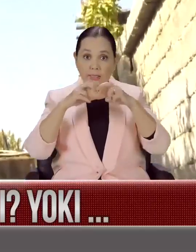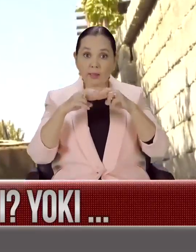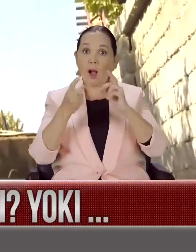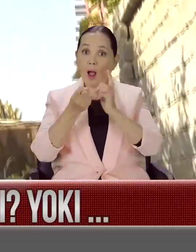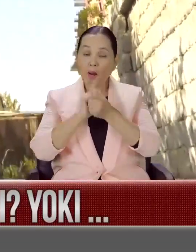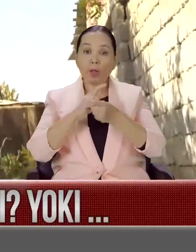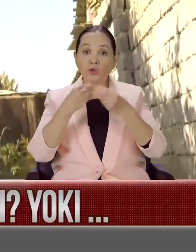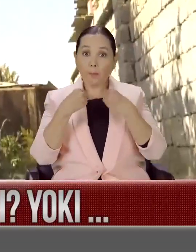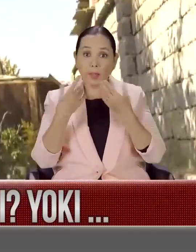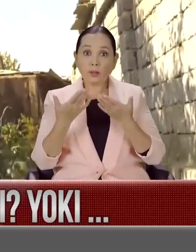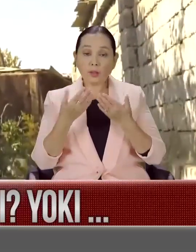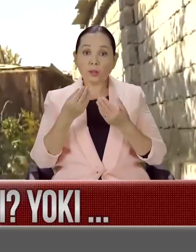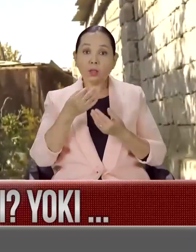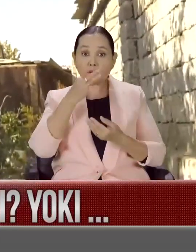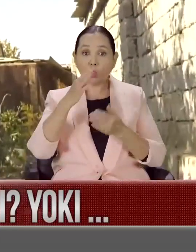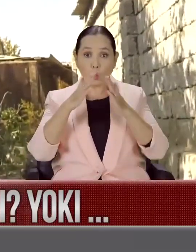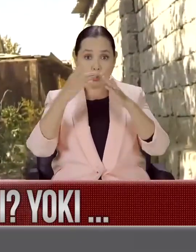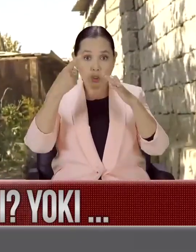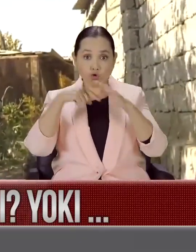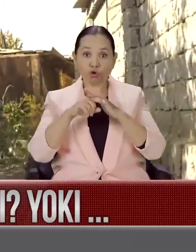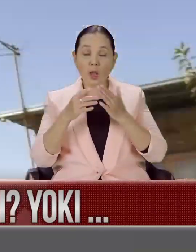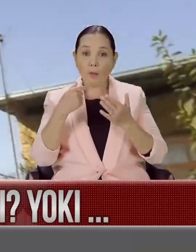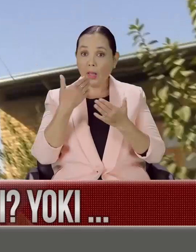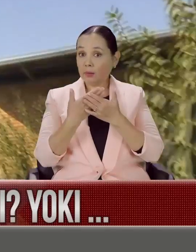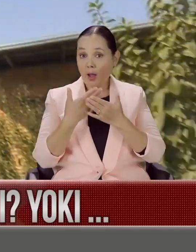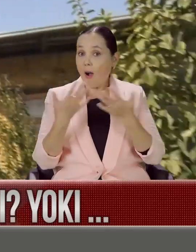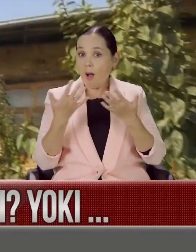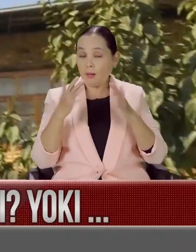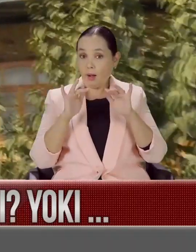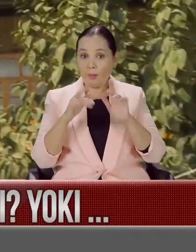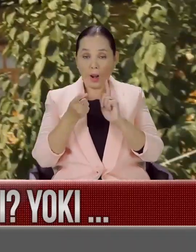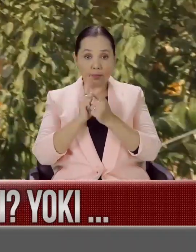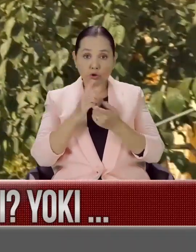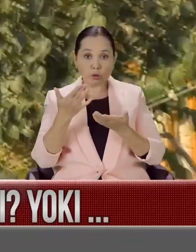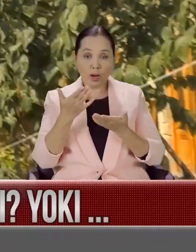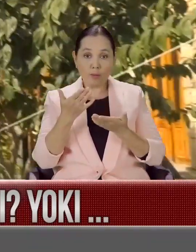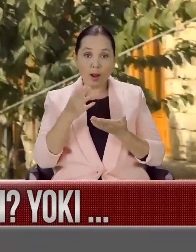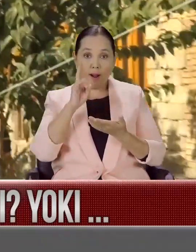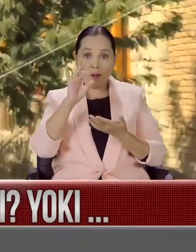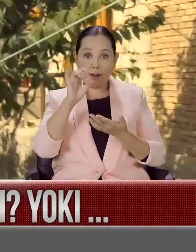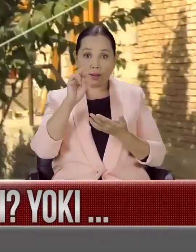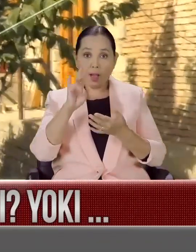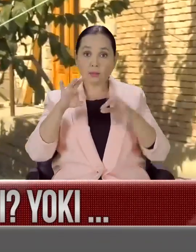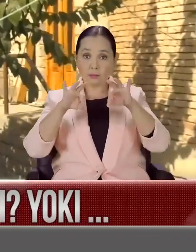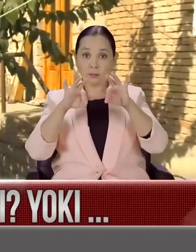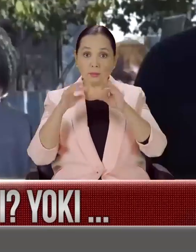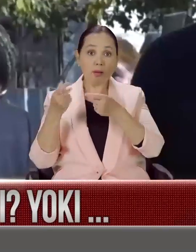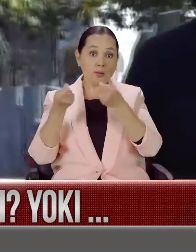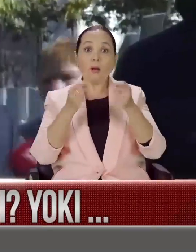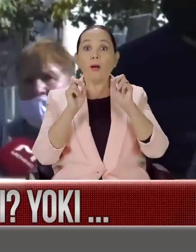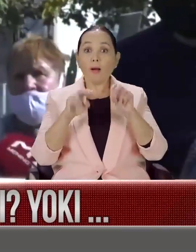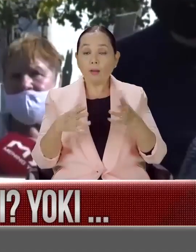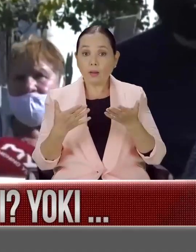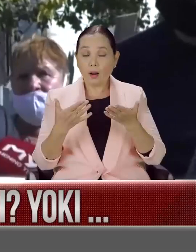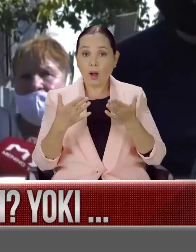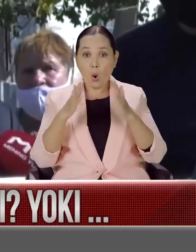stalbani almashtirib berdi shotda. Uy ichida. Siz tasavvur qiling, qanaqa almashtiraman men uni kran bilan. Bu uy noqonuniy qurilgan. Uyni buzish kerakmi